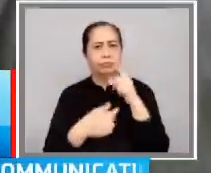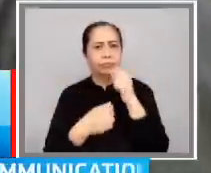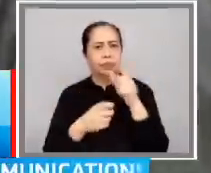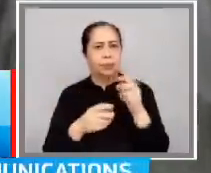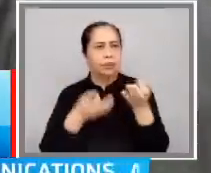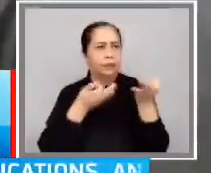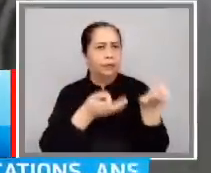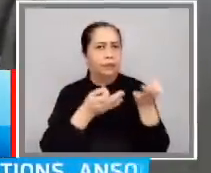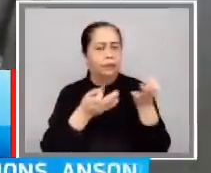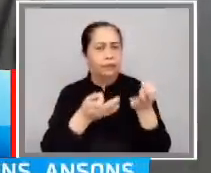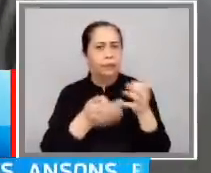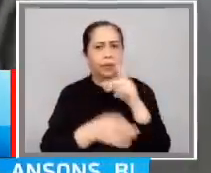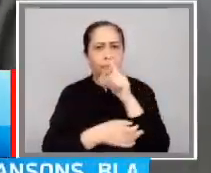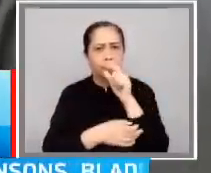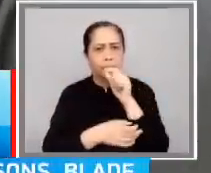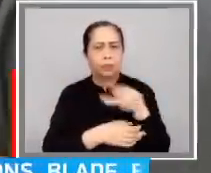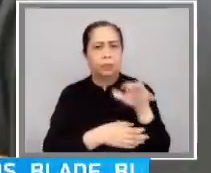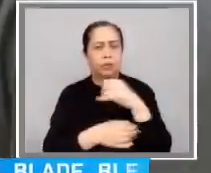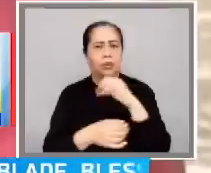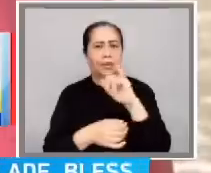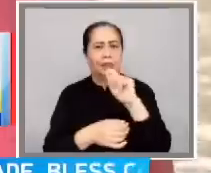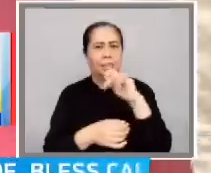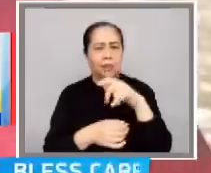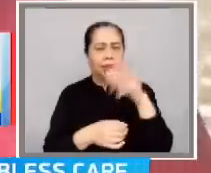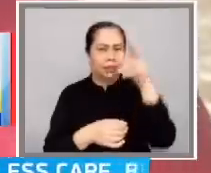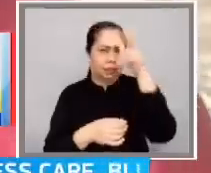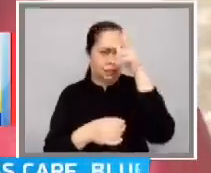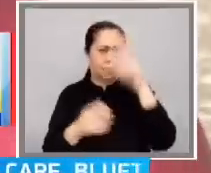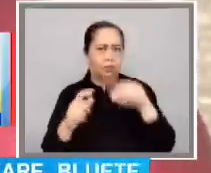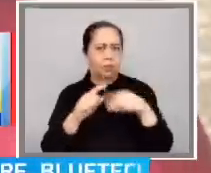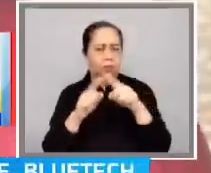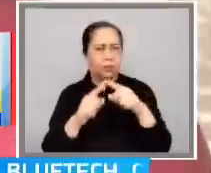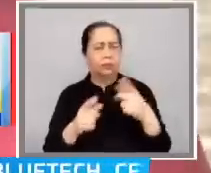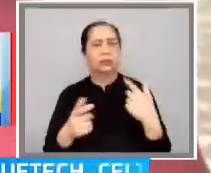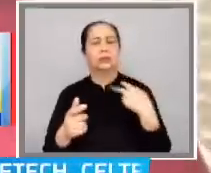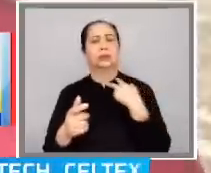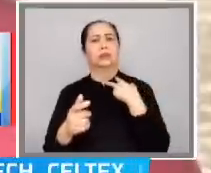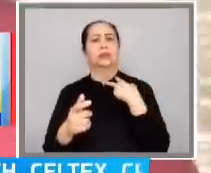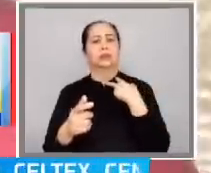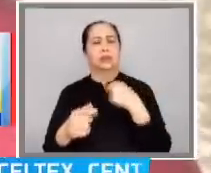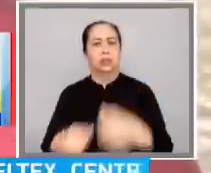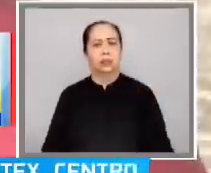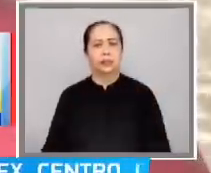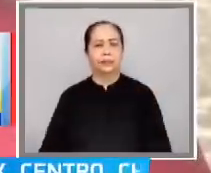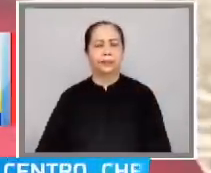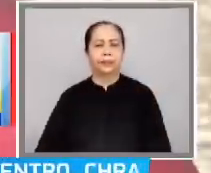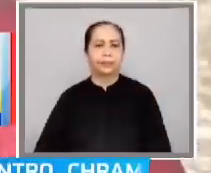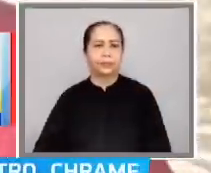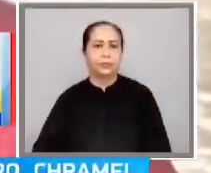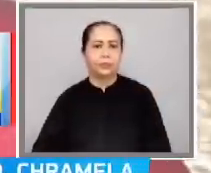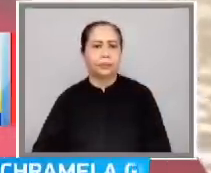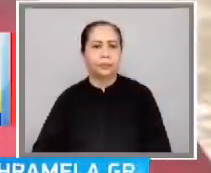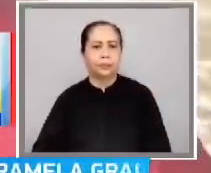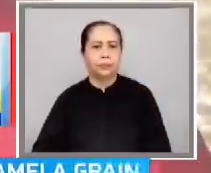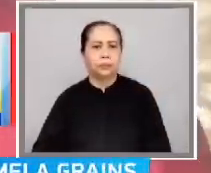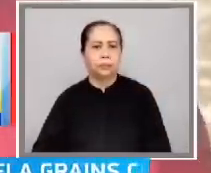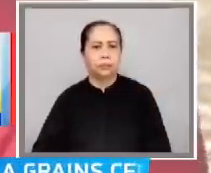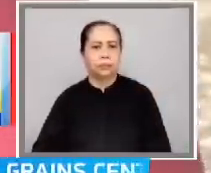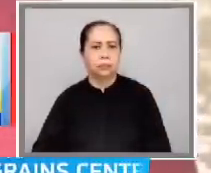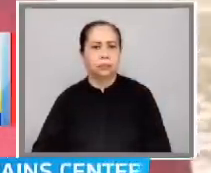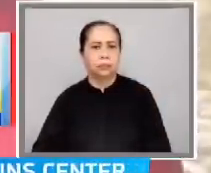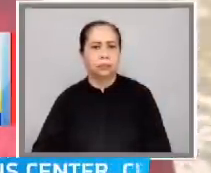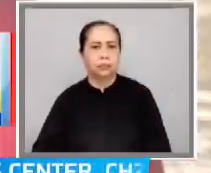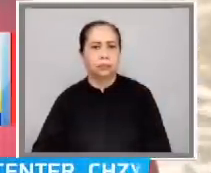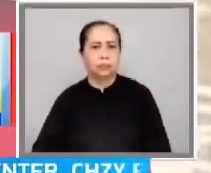alagang itik sa kanilang farm ng mas stranded. Karoon na po ni nani. Karoon na po ni.